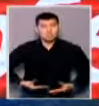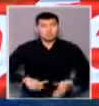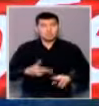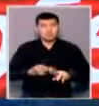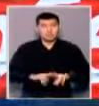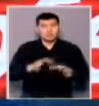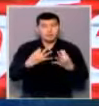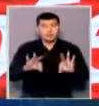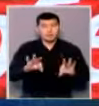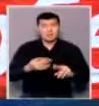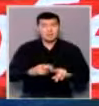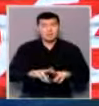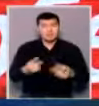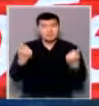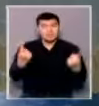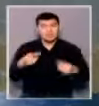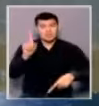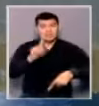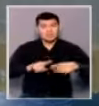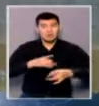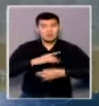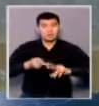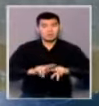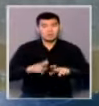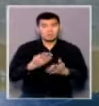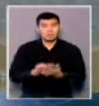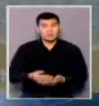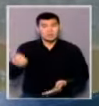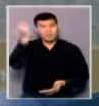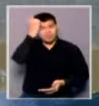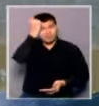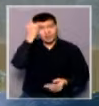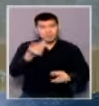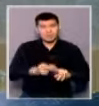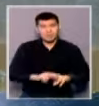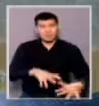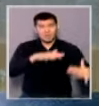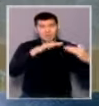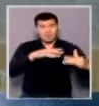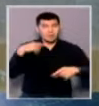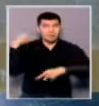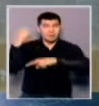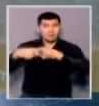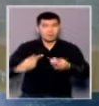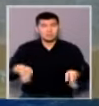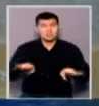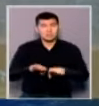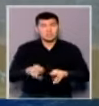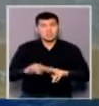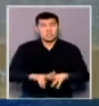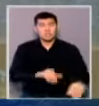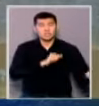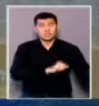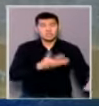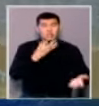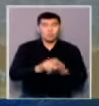небом. Это великий праздник, но однако это прежде всего память о борьбе наших предков, о том, как они